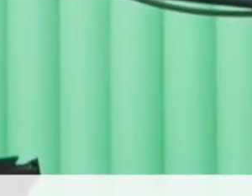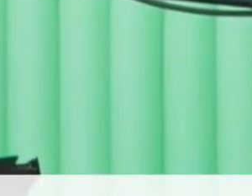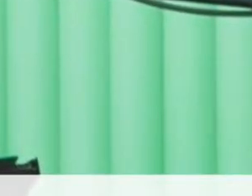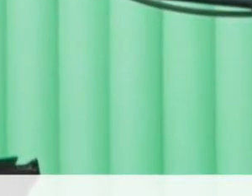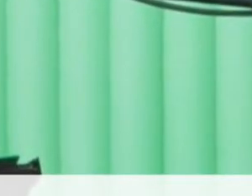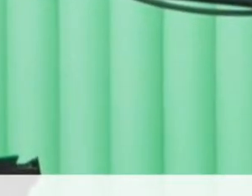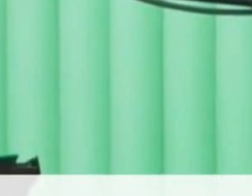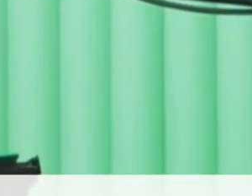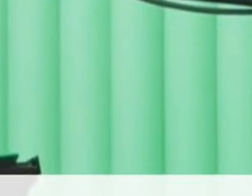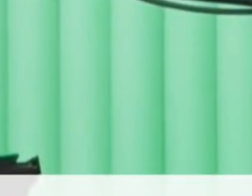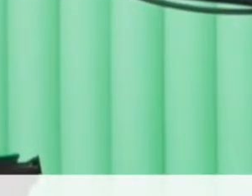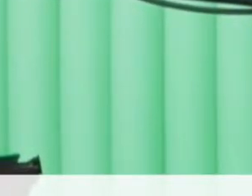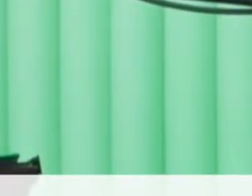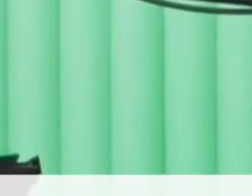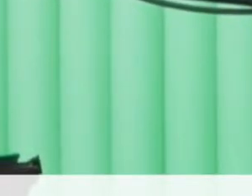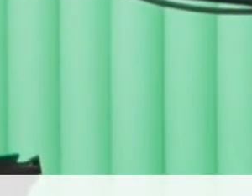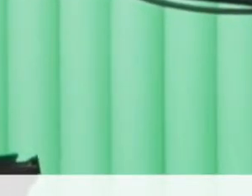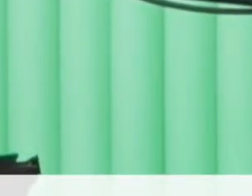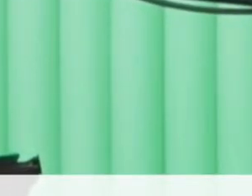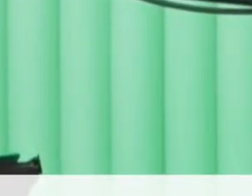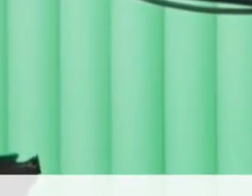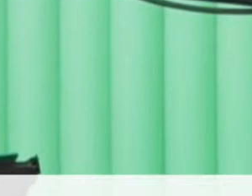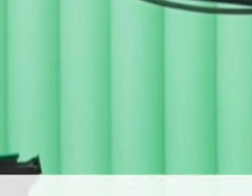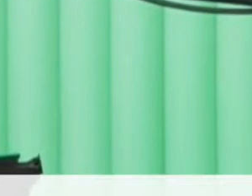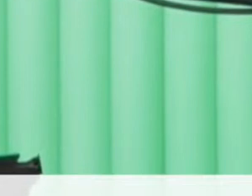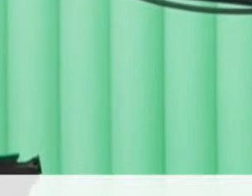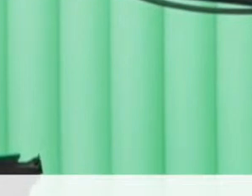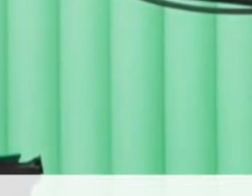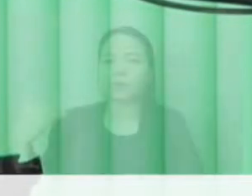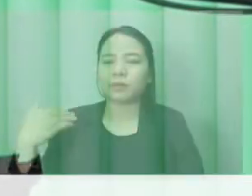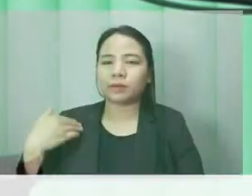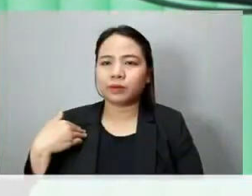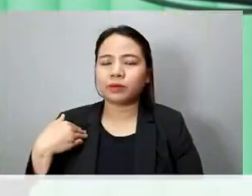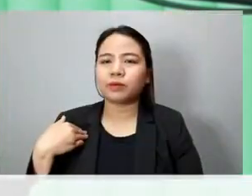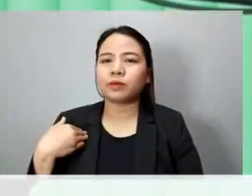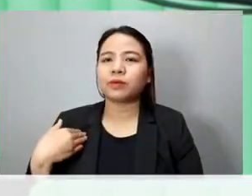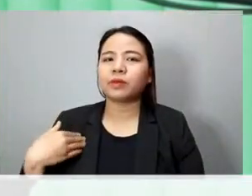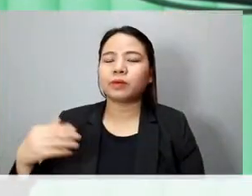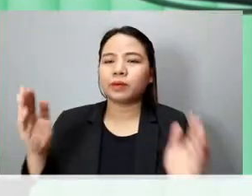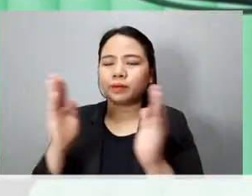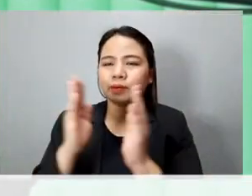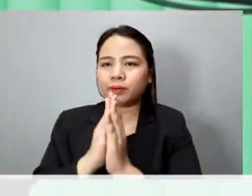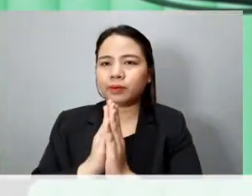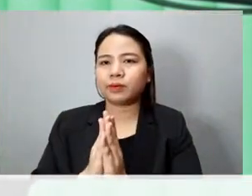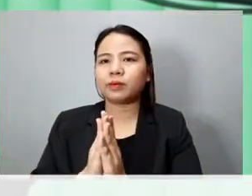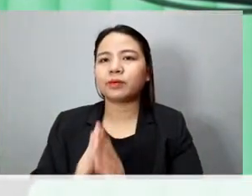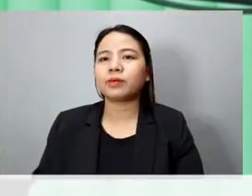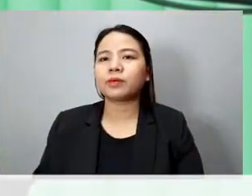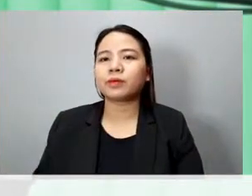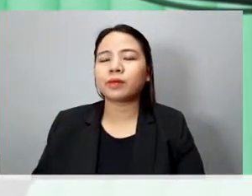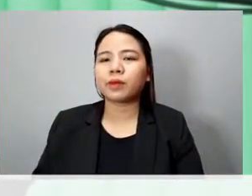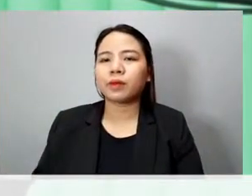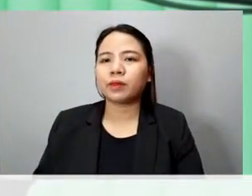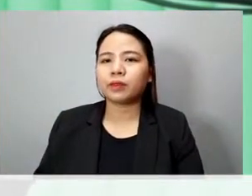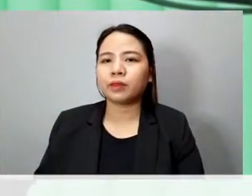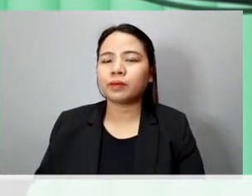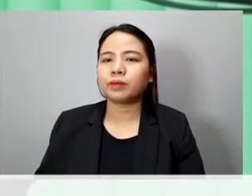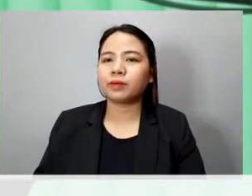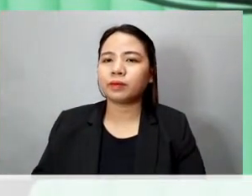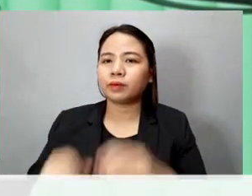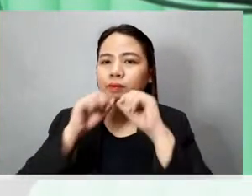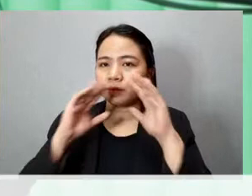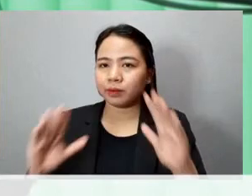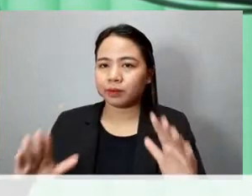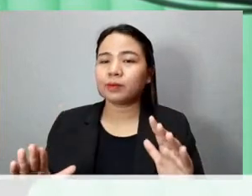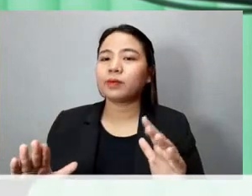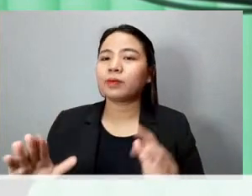Sa ngalan ng Ama at ng Anak at ng Espiritu Santo. Amen. Ang pagpapala ng